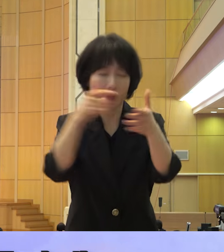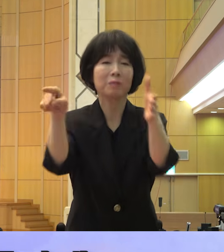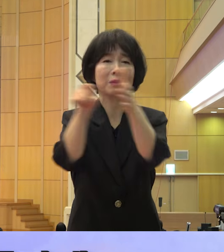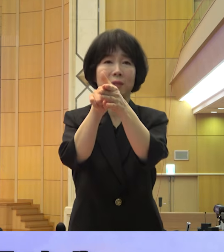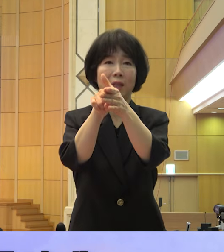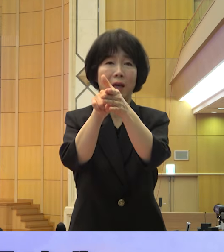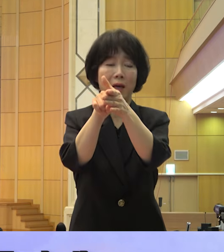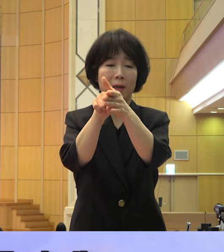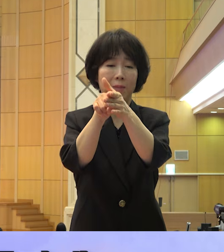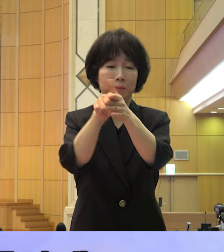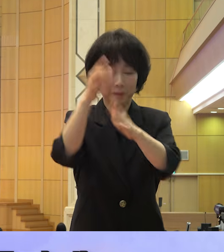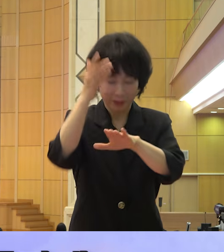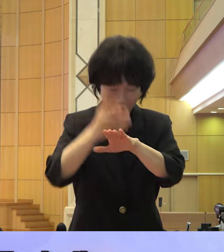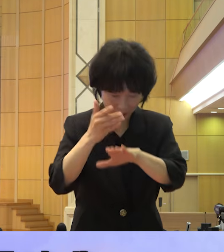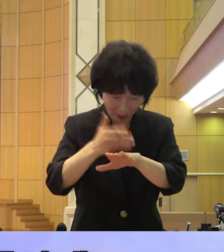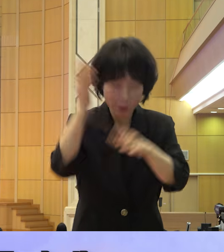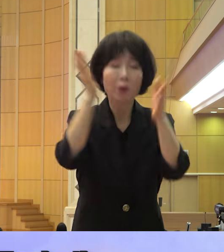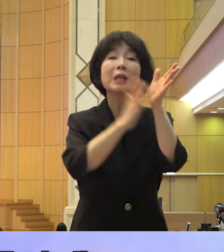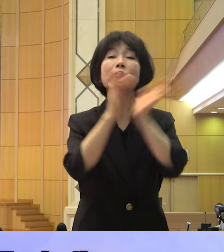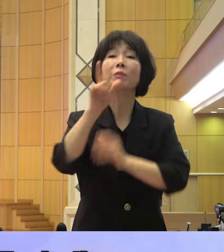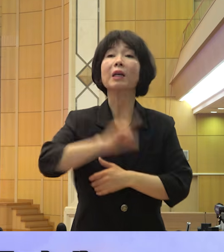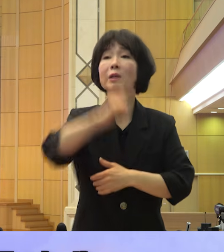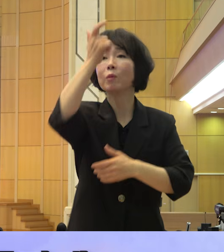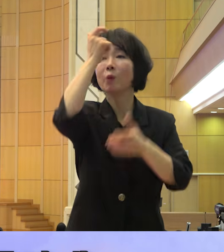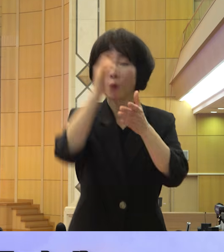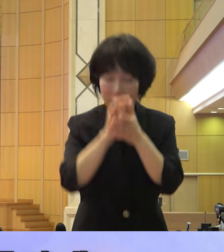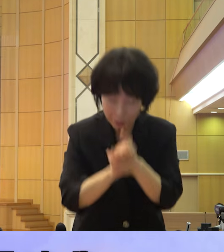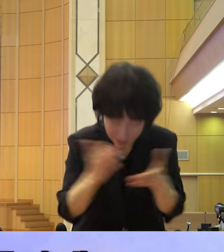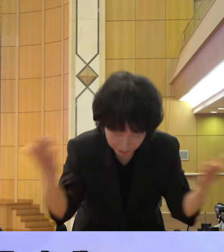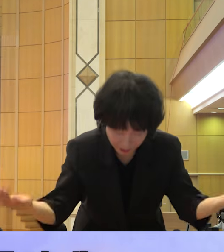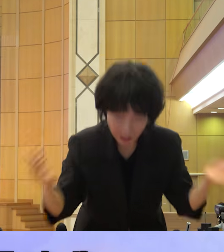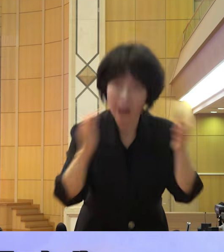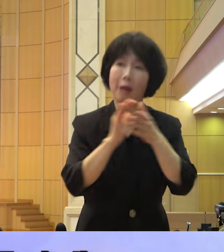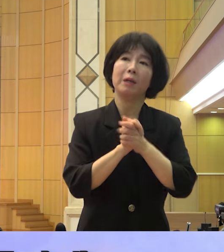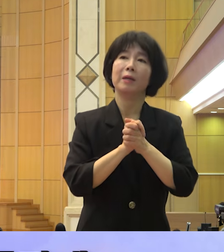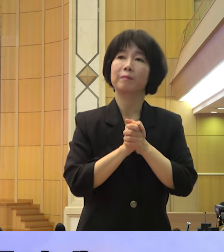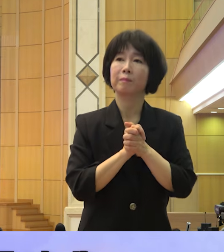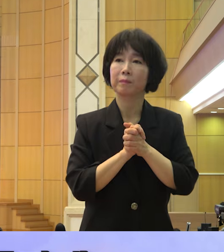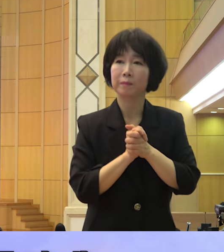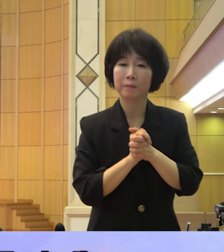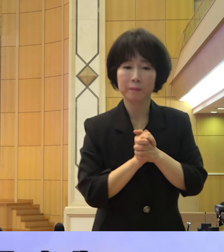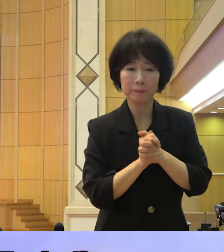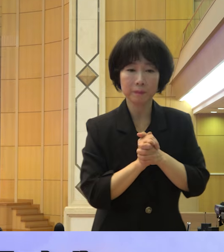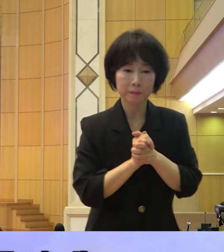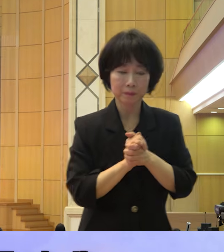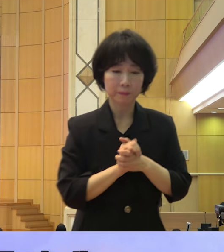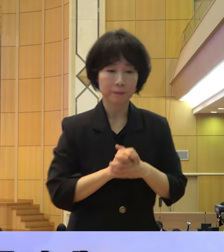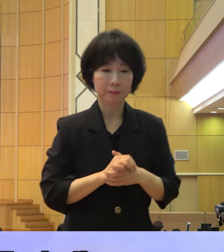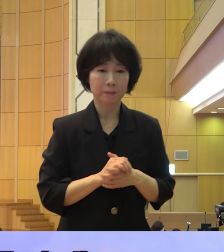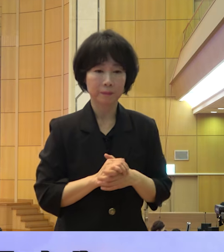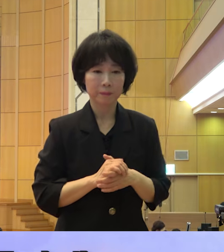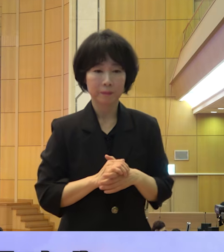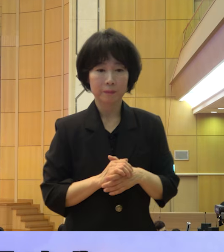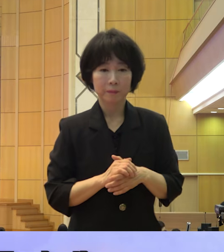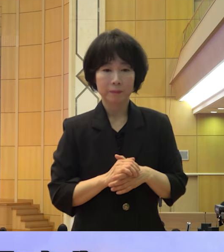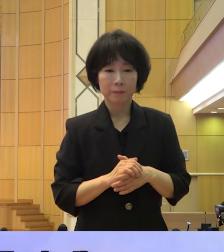믿습니다. 감사하옵고 예수님 이름으로 기도하옵나이다. 아멘. 찬양하면서 예물 드리도록